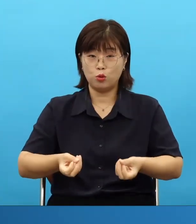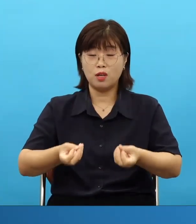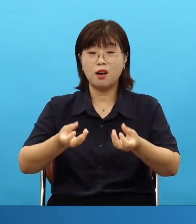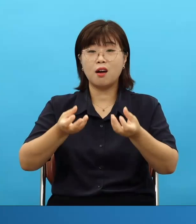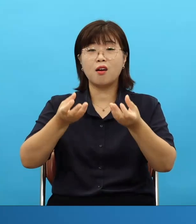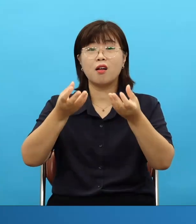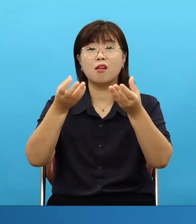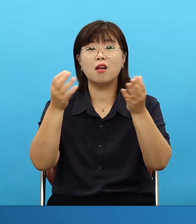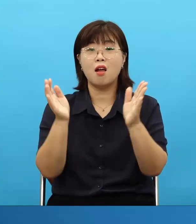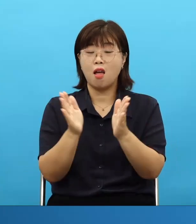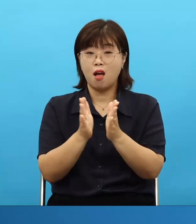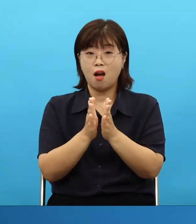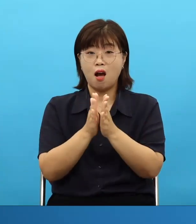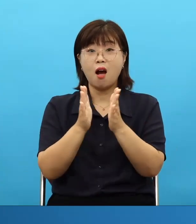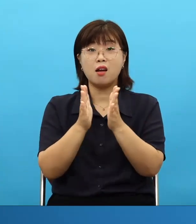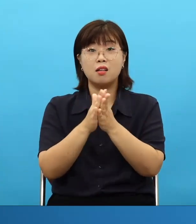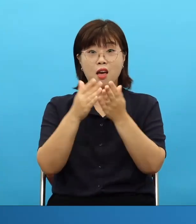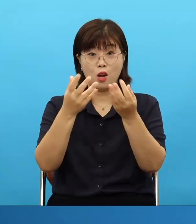할렐루야